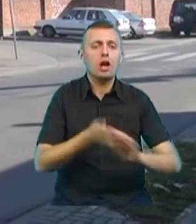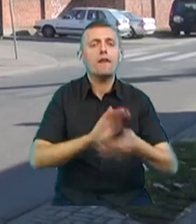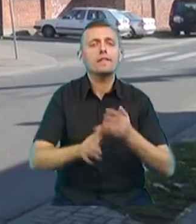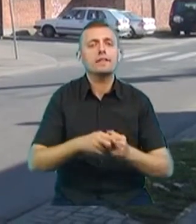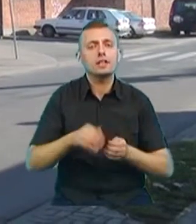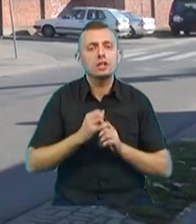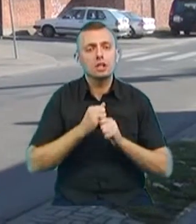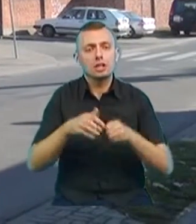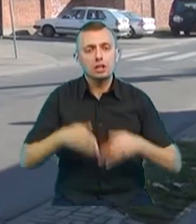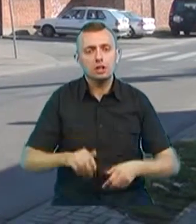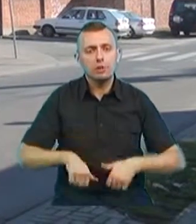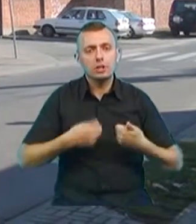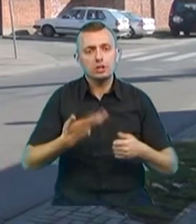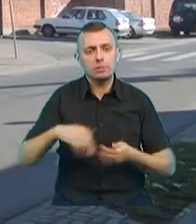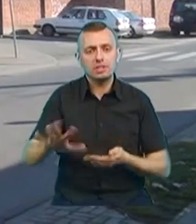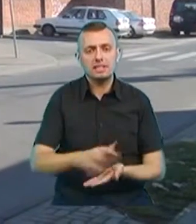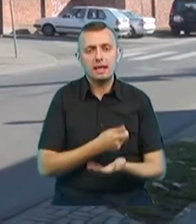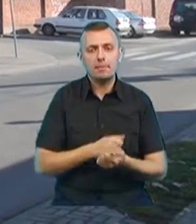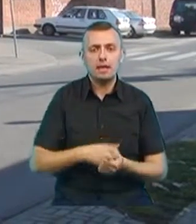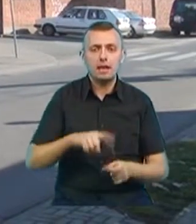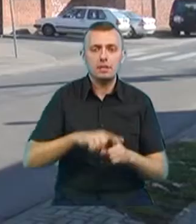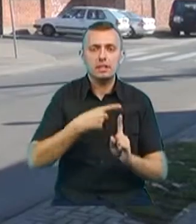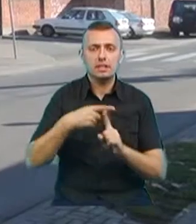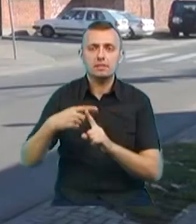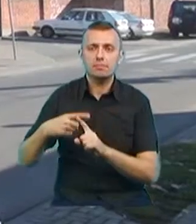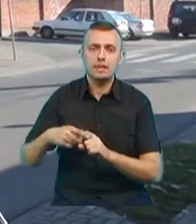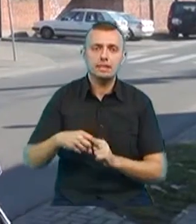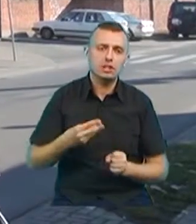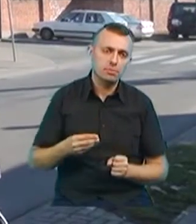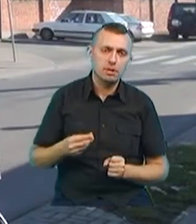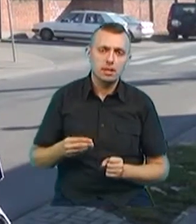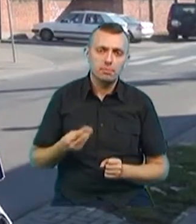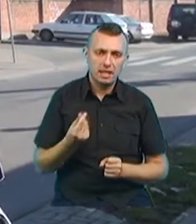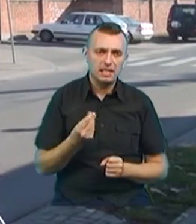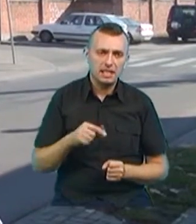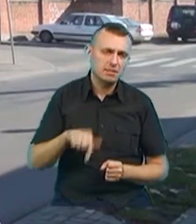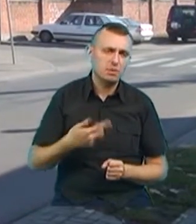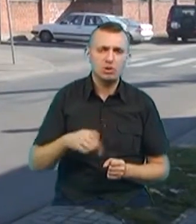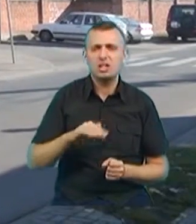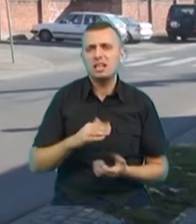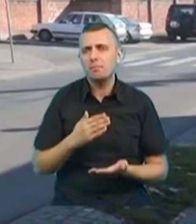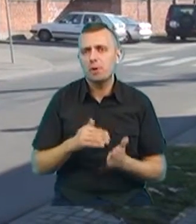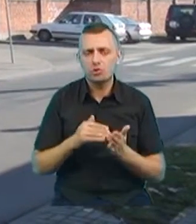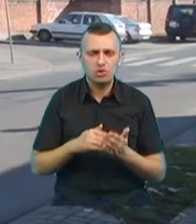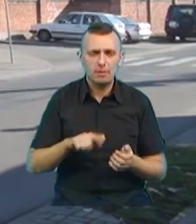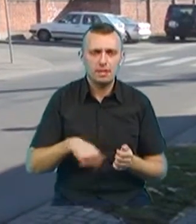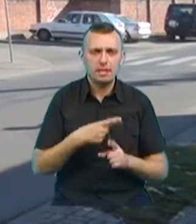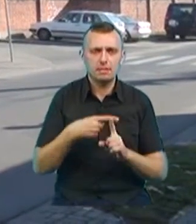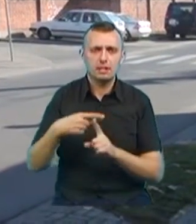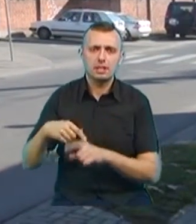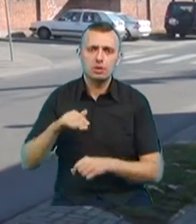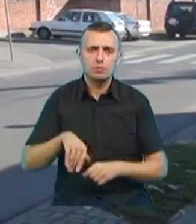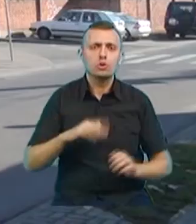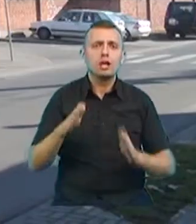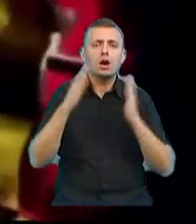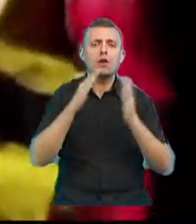nie zabierały ze sobą jakichś wartościowych przedmiotów, dokumentów, pieniędzy. Jest to na cmentarzu na pewno niepotrzebne, a niepotrzebnie możemy stać się